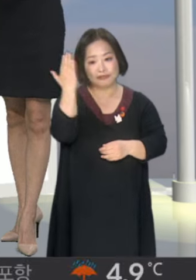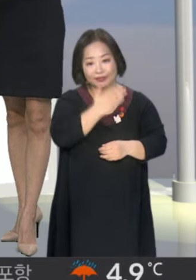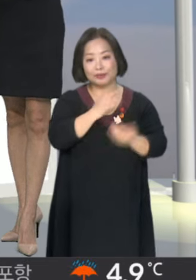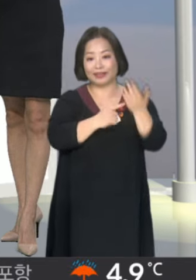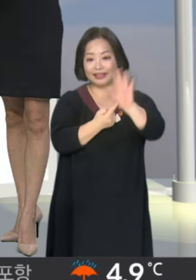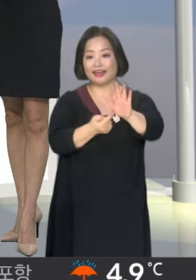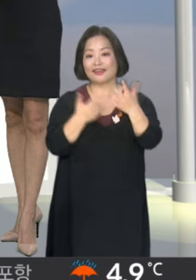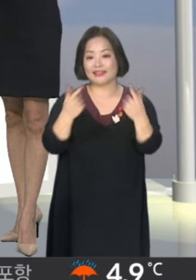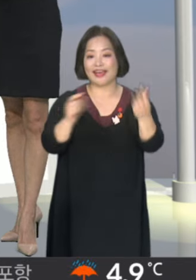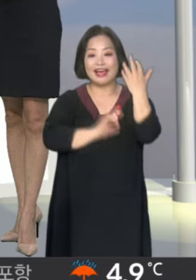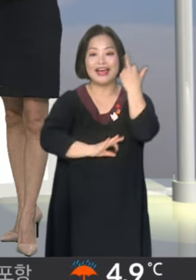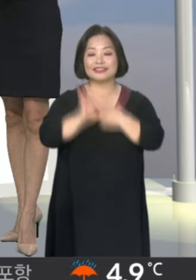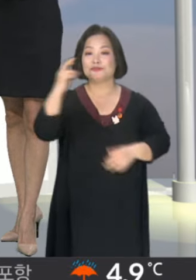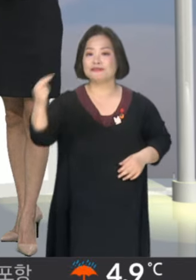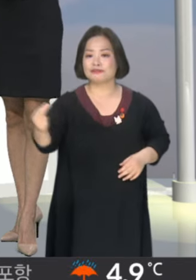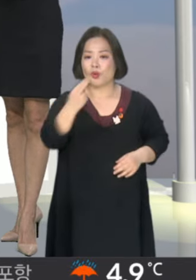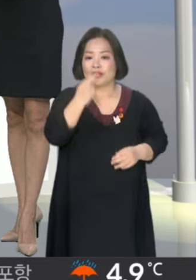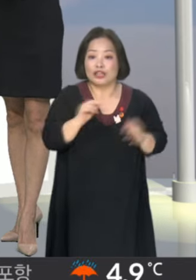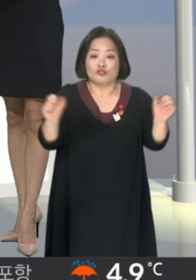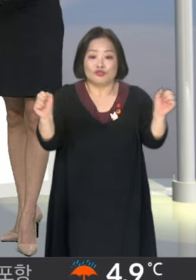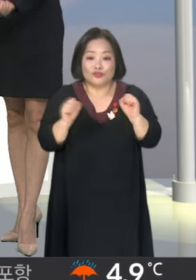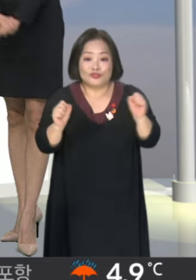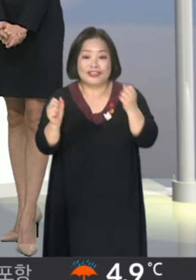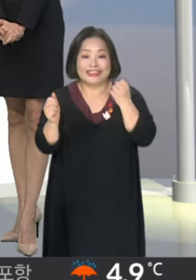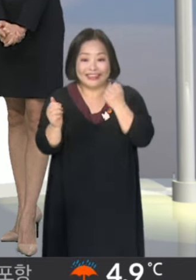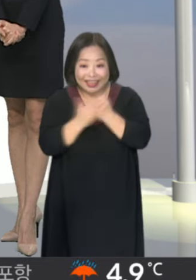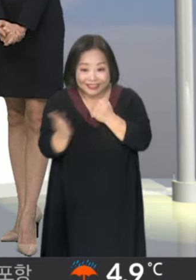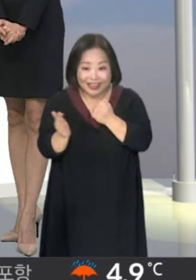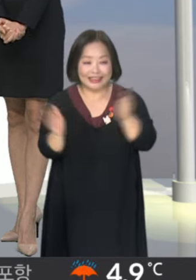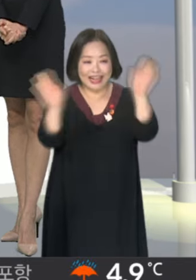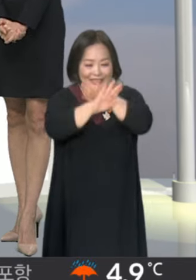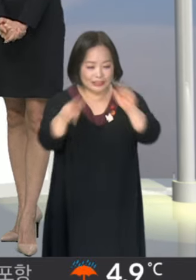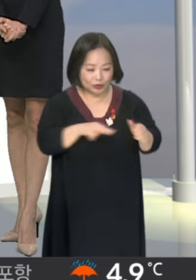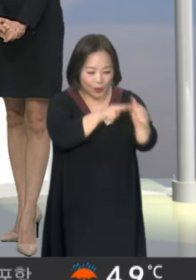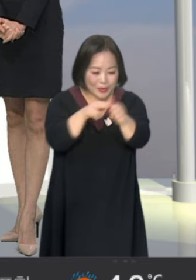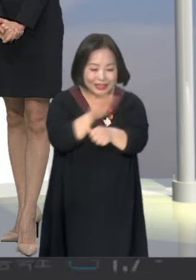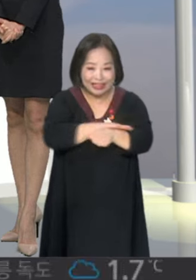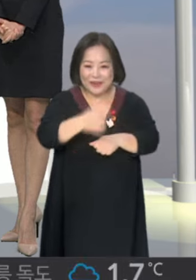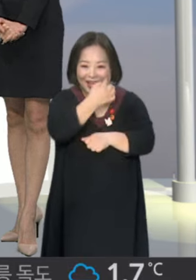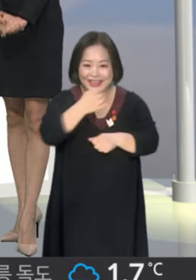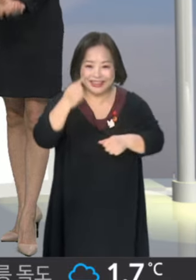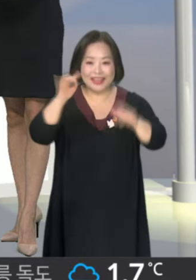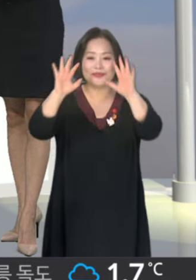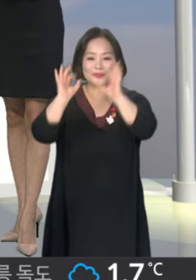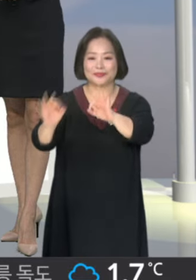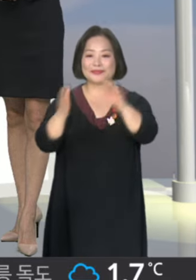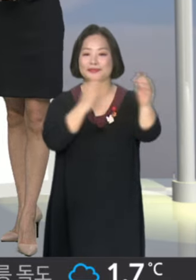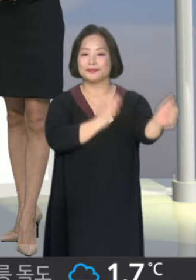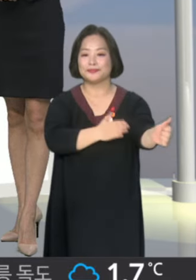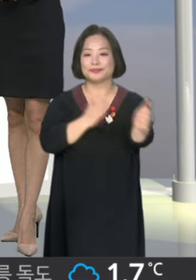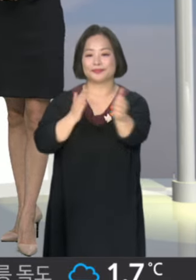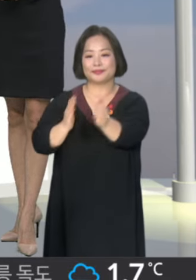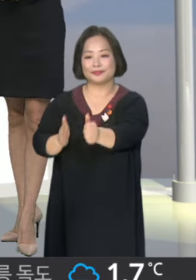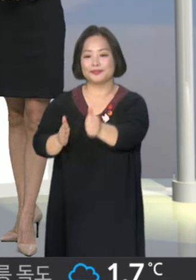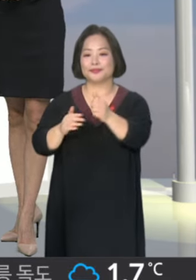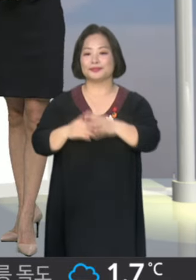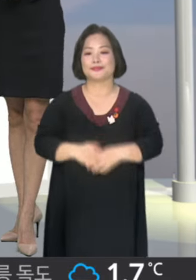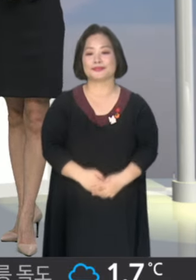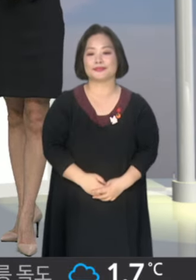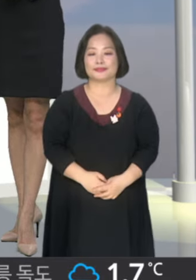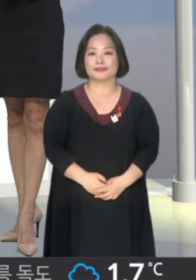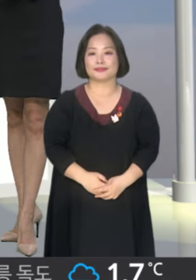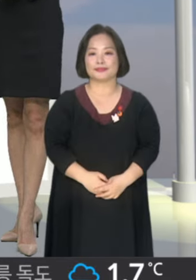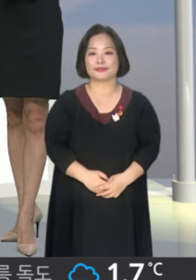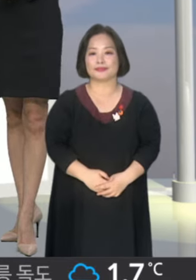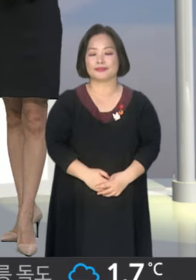양호하겠습니다. 아침 공기는 계속해 쌀쌀하니까요. 최신 기상 정보 잘 확인해 주시기 바랍니다. 지금까지 생활날씨였습니다.